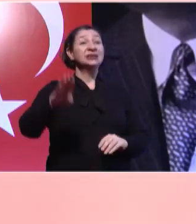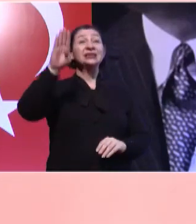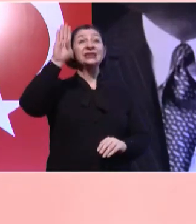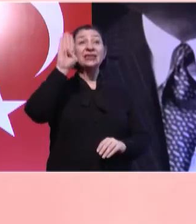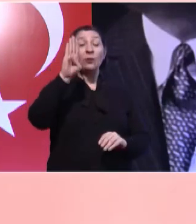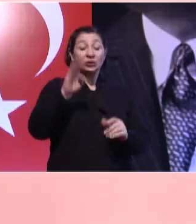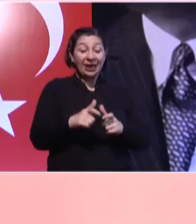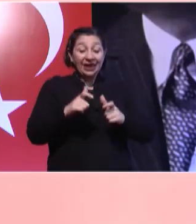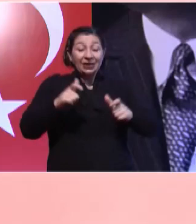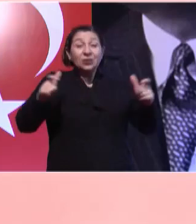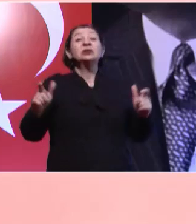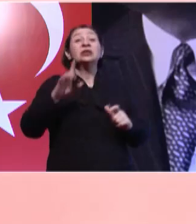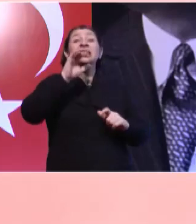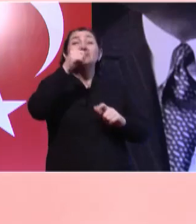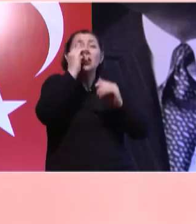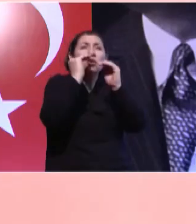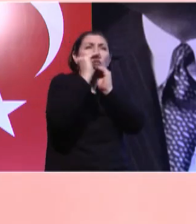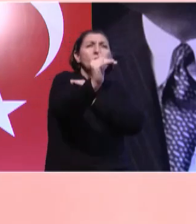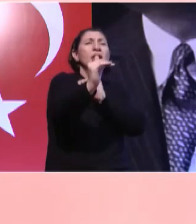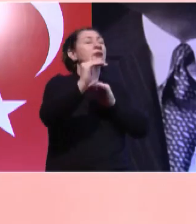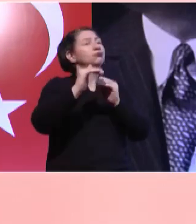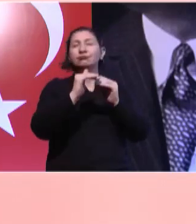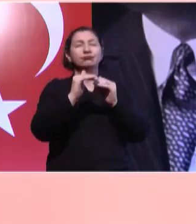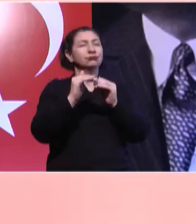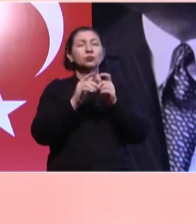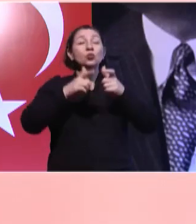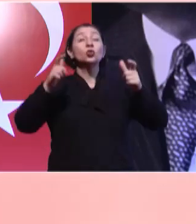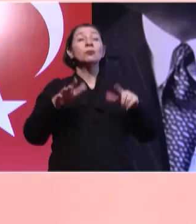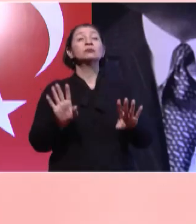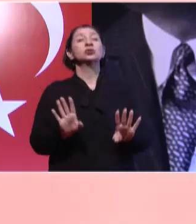Demokrasisi gelişmemiş hiçbir ülke büyümemiştir.